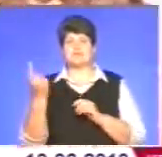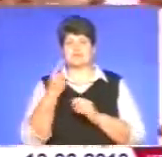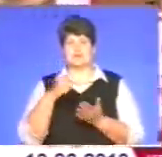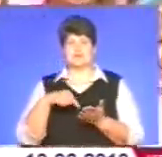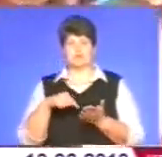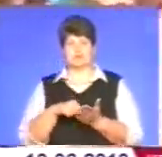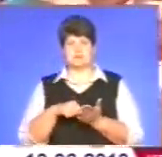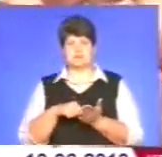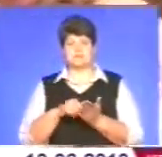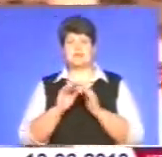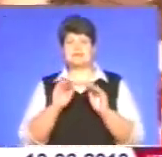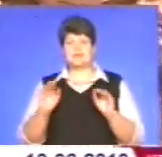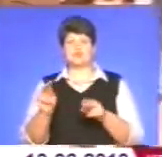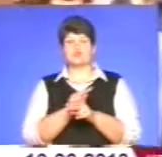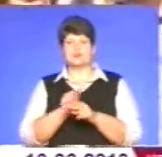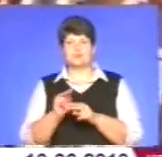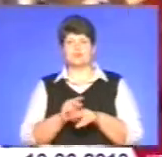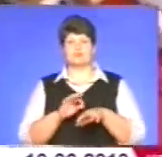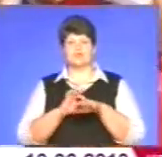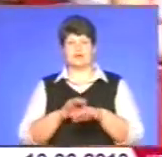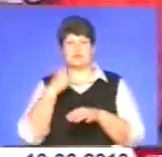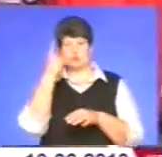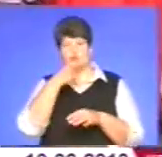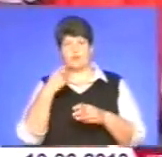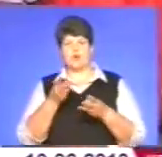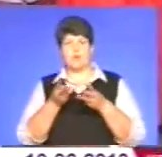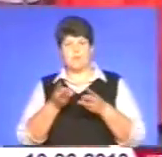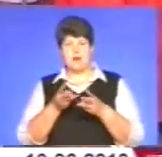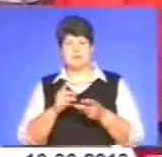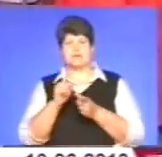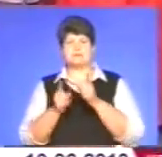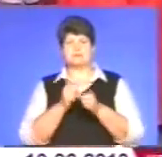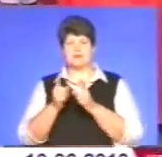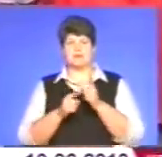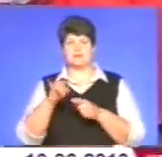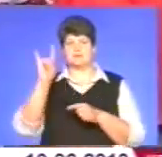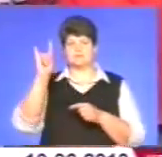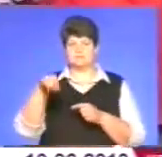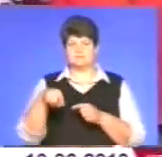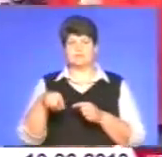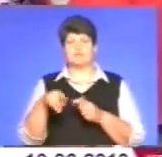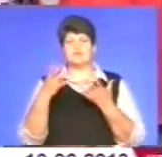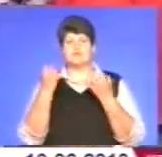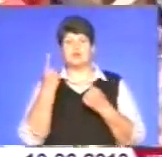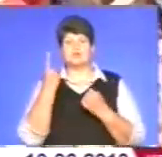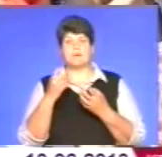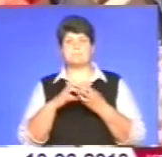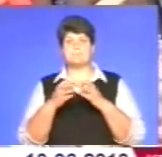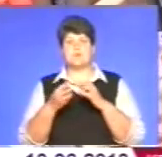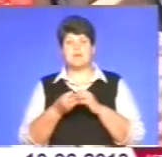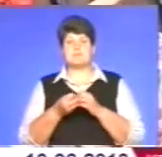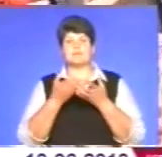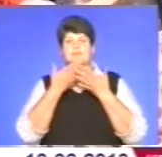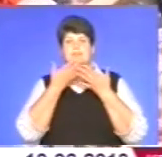місті. Садочок ремонтують, провели автономне опалення, змінили вікна на енергозберігаючі. Ще одна проблема – не вистачає